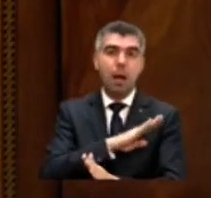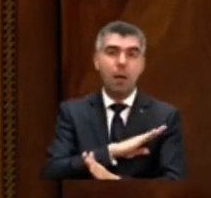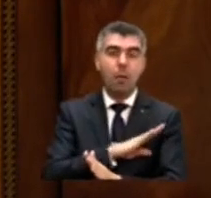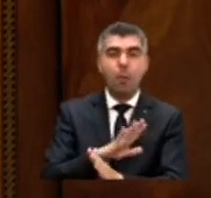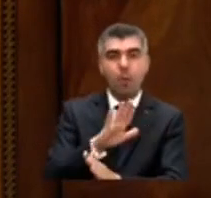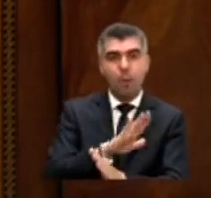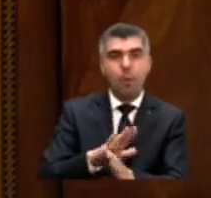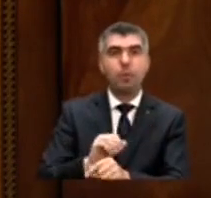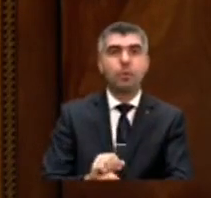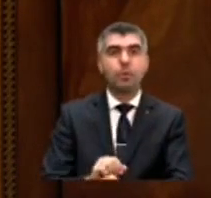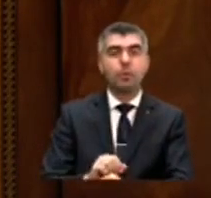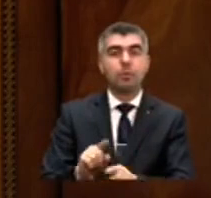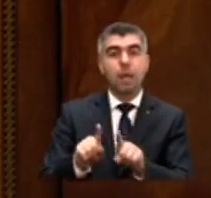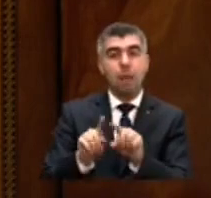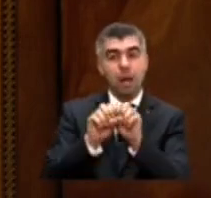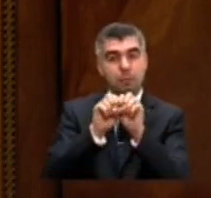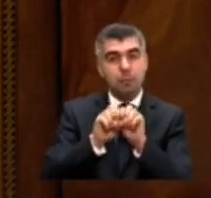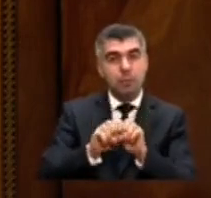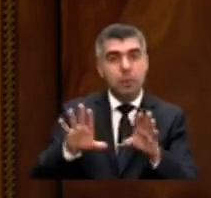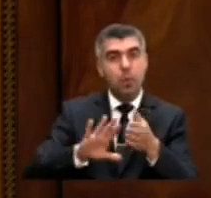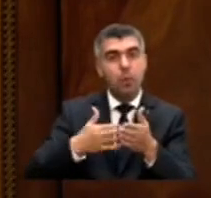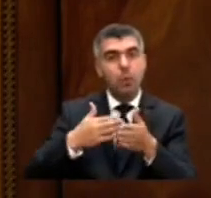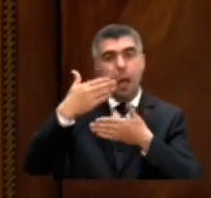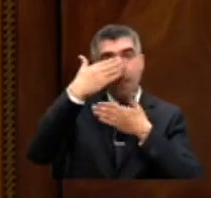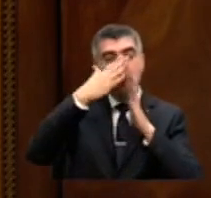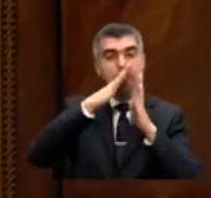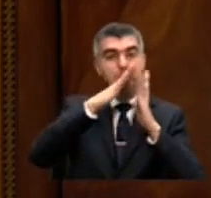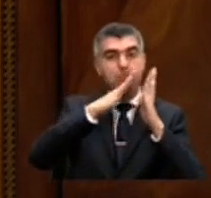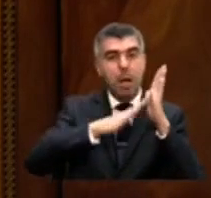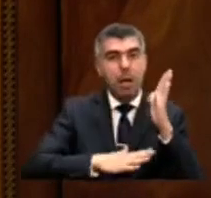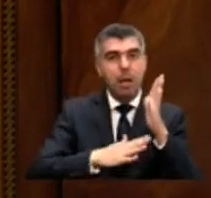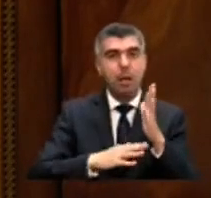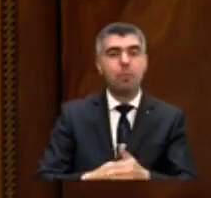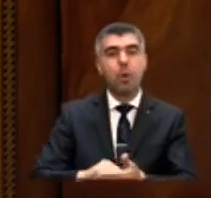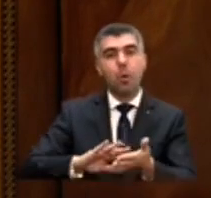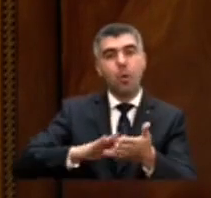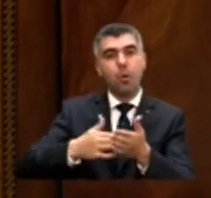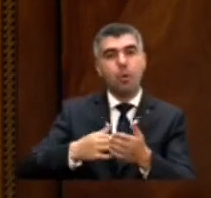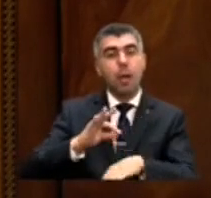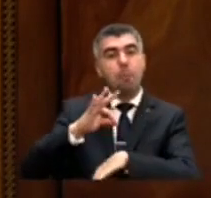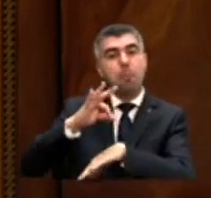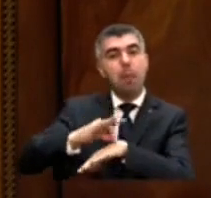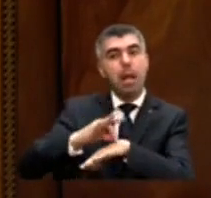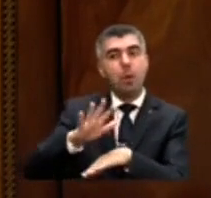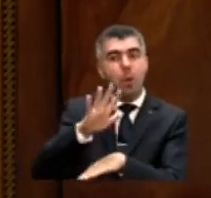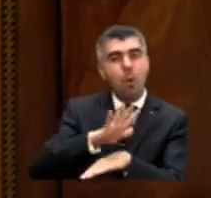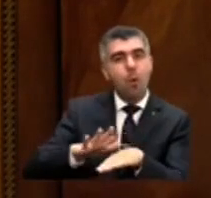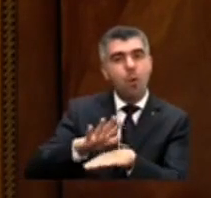من أجل تغطية أفضل للتراب الوطني وتلبية حاجيات المرضى على وجه أمثل،